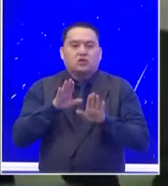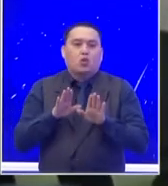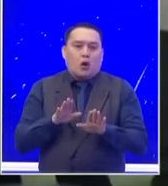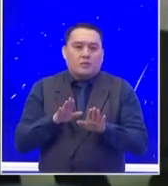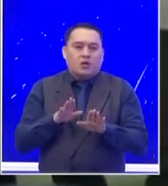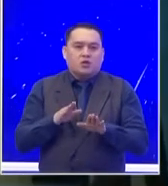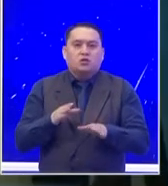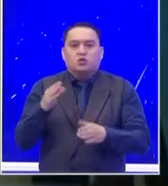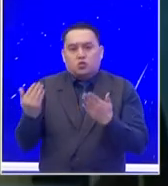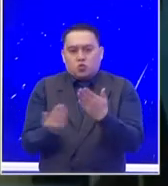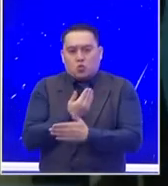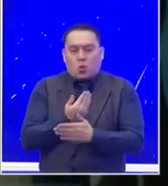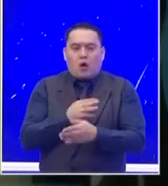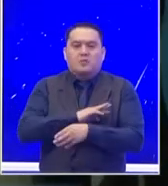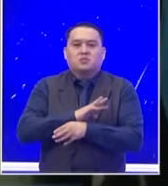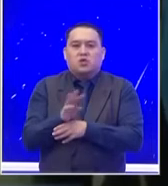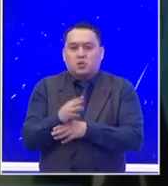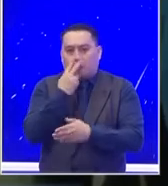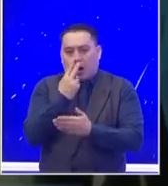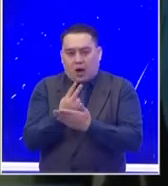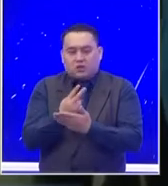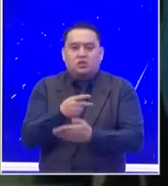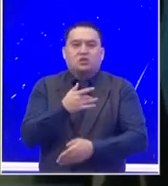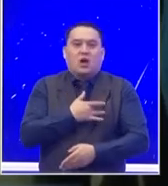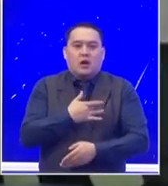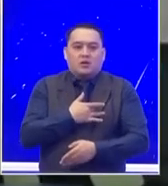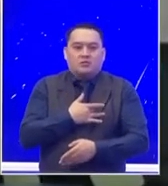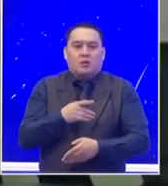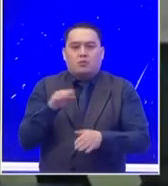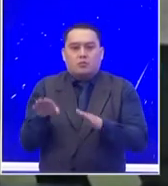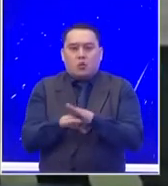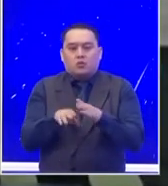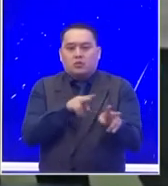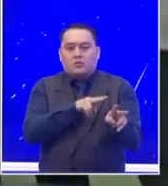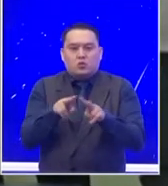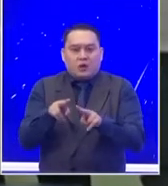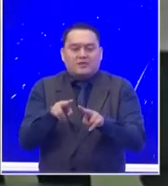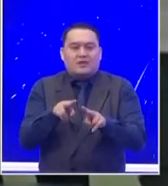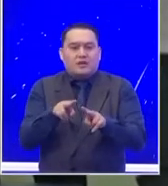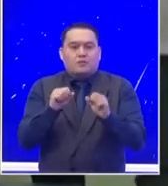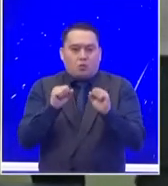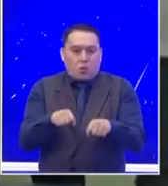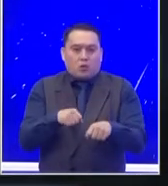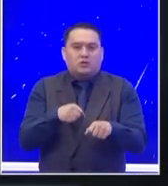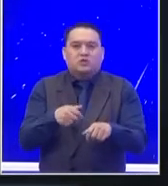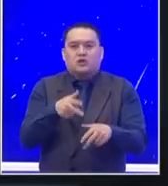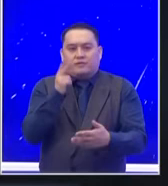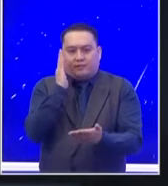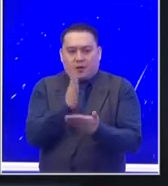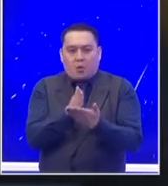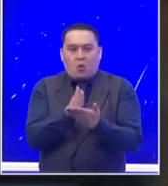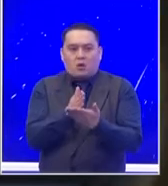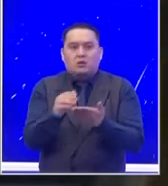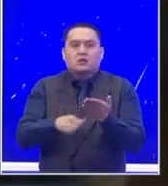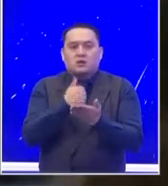Казахстане. Благодаря новейшему оснащению показания пациента, находящегося под наблюдением, можно отслеживать в онлайн-режиме.